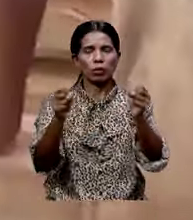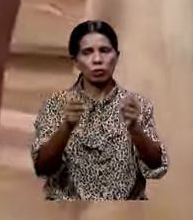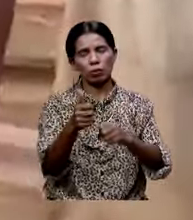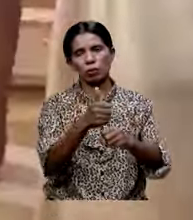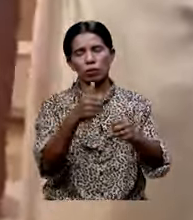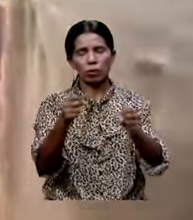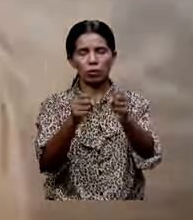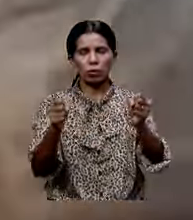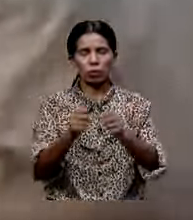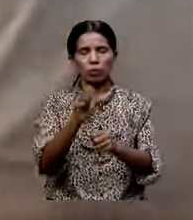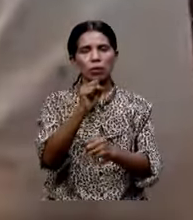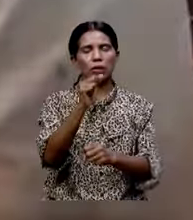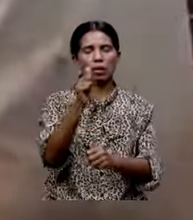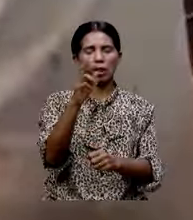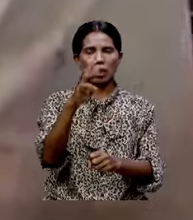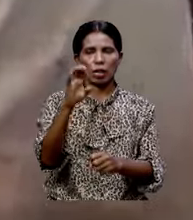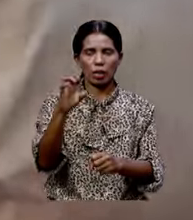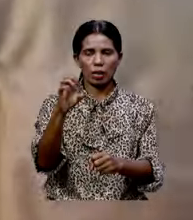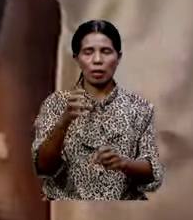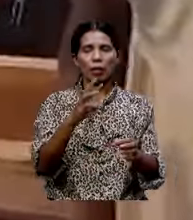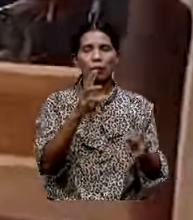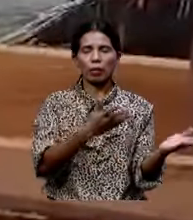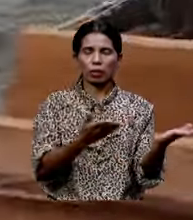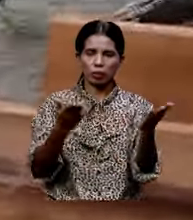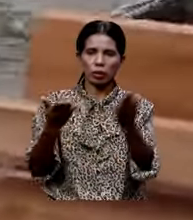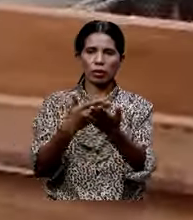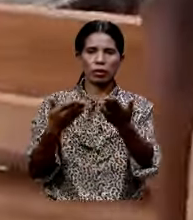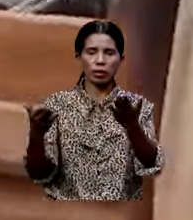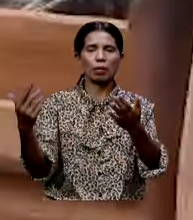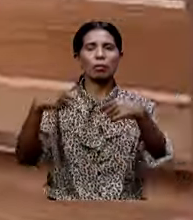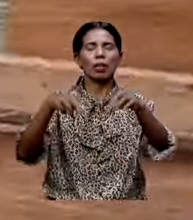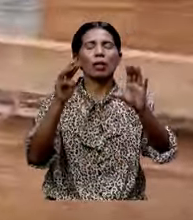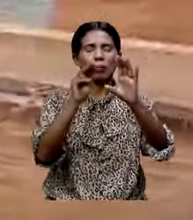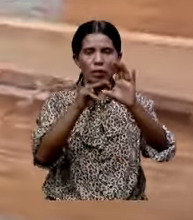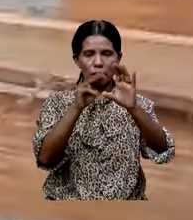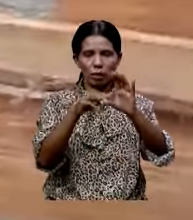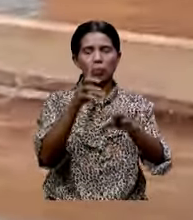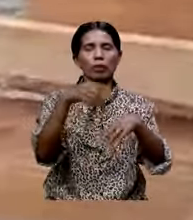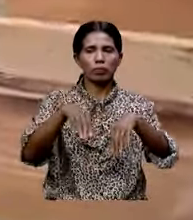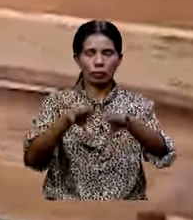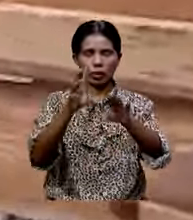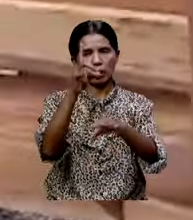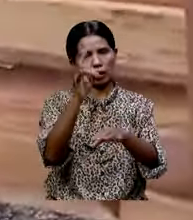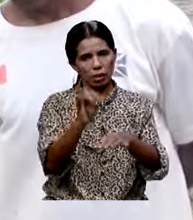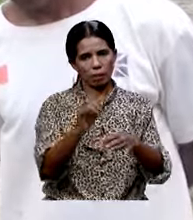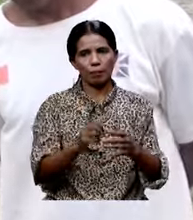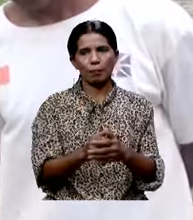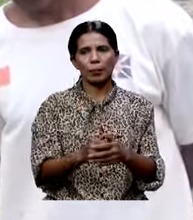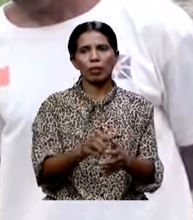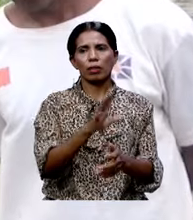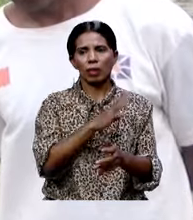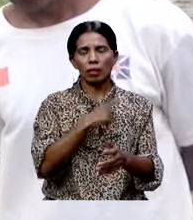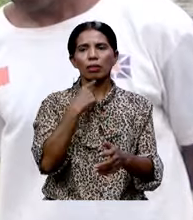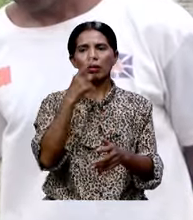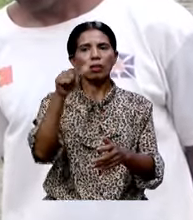suku aslau sare, sira bele transporta sira ni produtu lokal, sira bahaya mercado ou bahaya kapital. Hei nafatin, para atu rekomenda nafatin